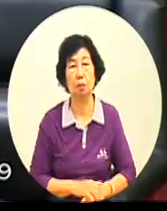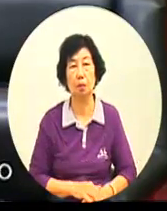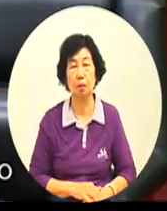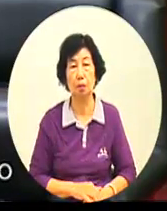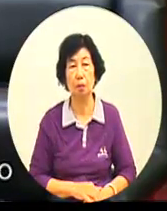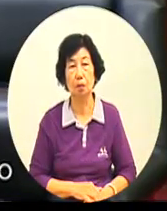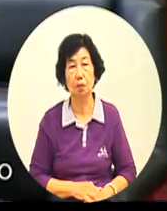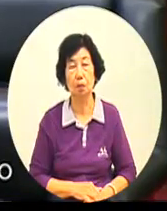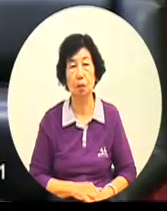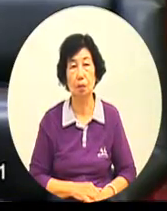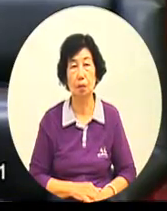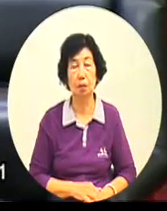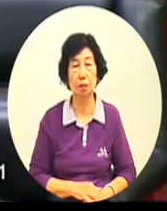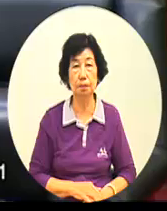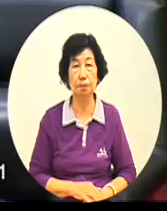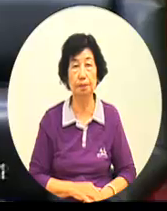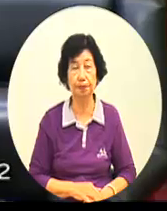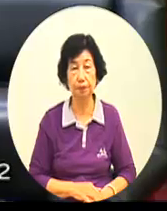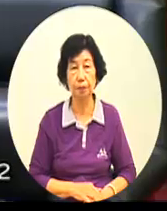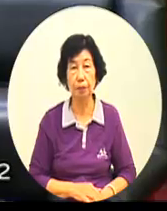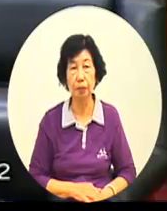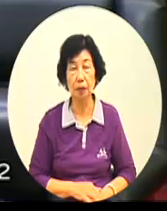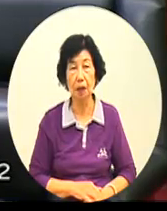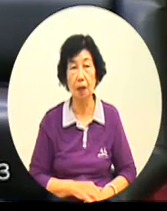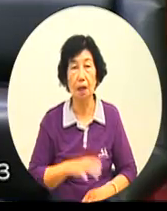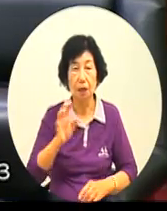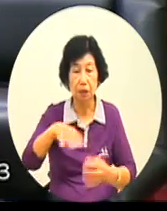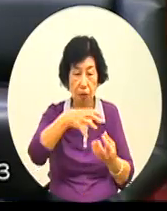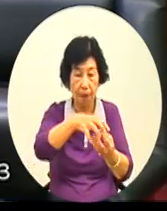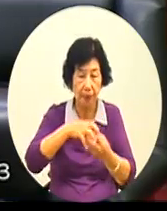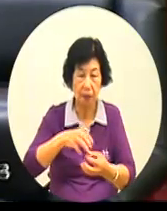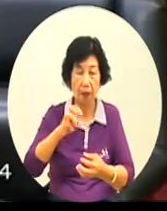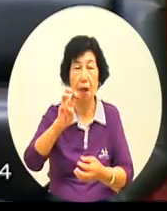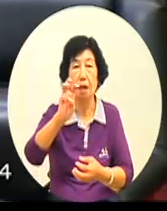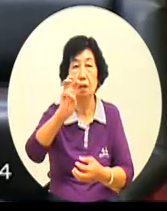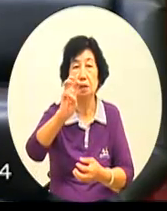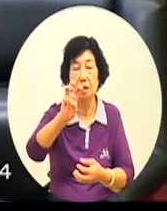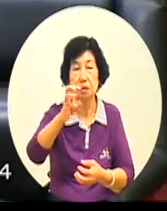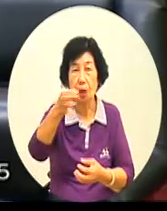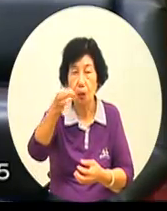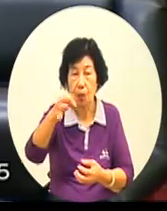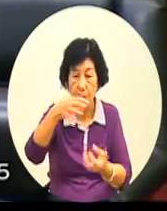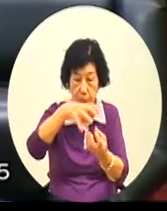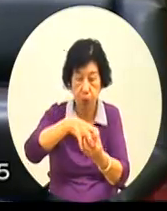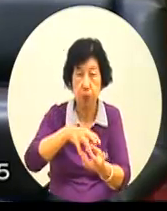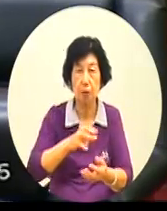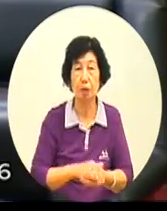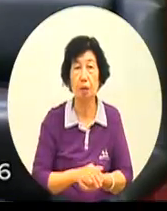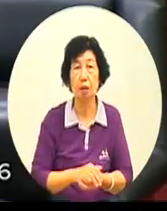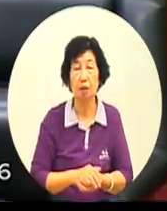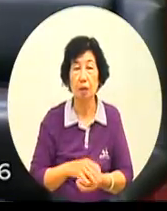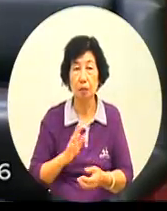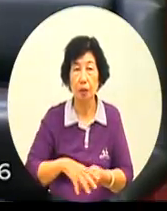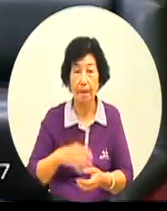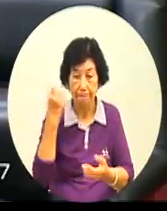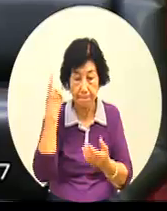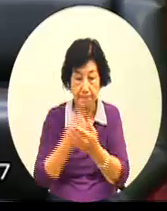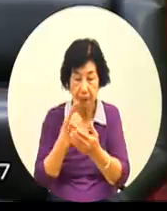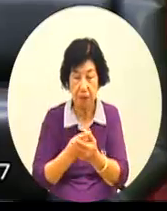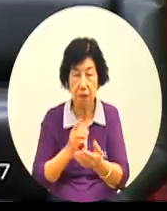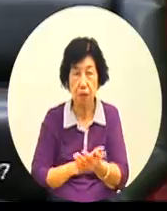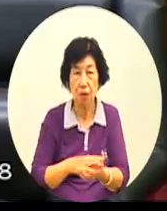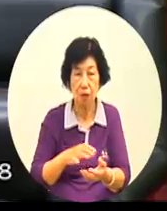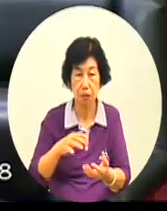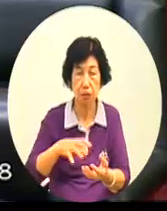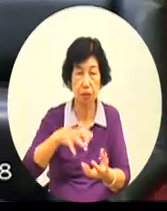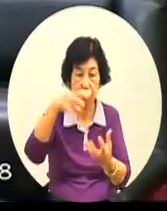我说过嘛，你能够买到30块的便当吗？买不到。哎、欸，我每次买便当100块。我